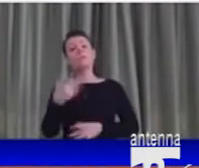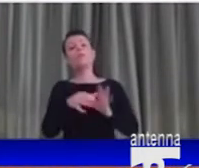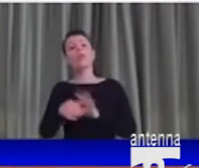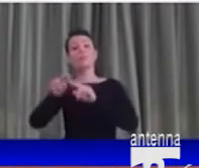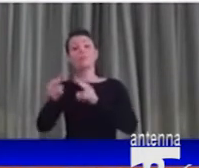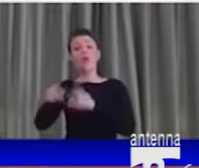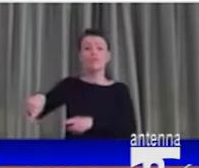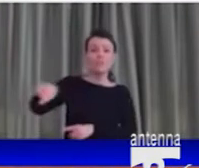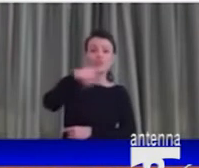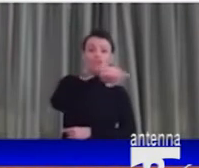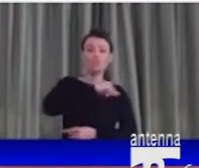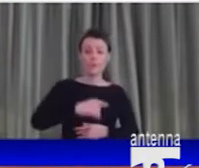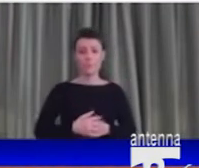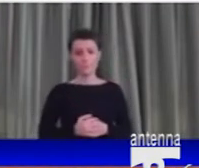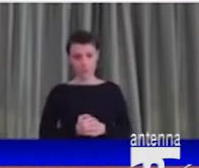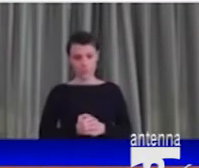I dati delle province evidenziano